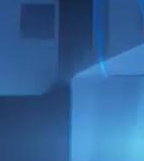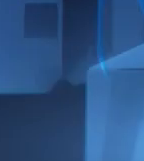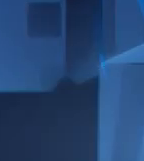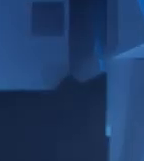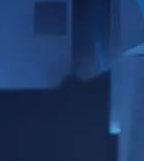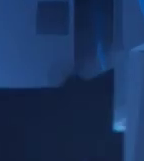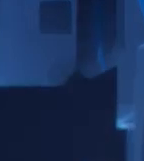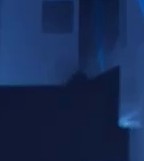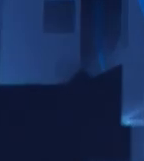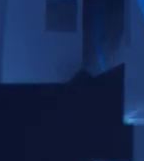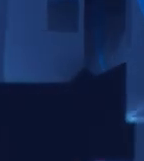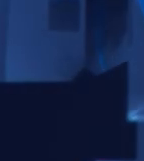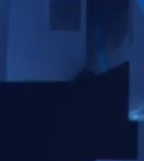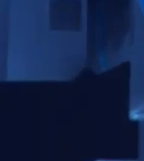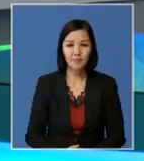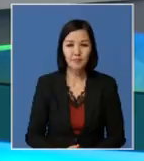ЖТСУ, Талдыкурган.